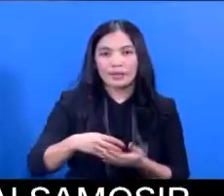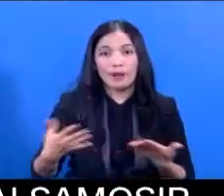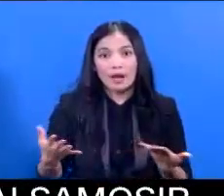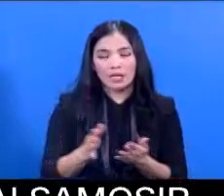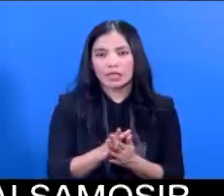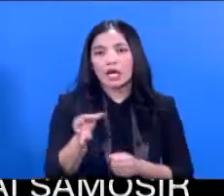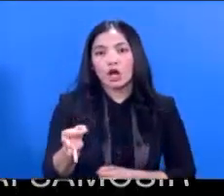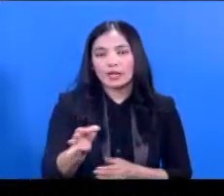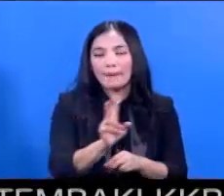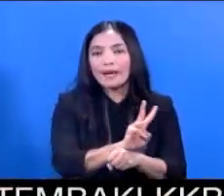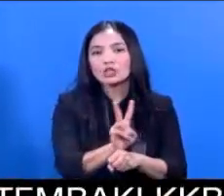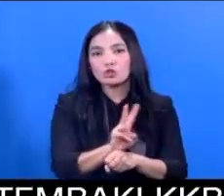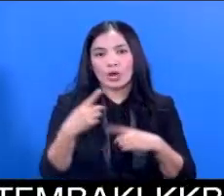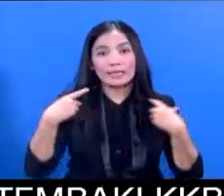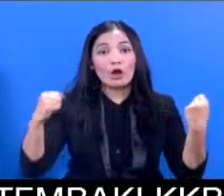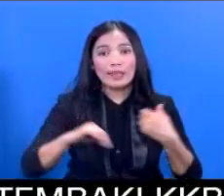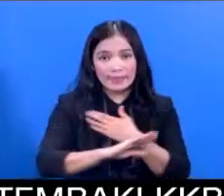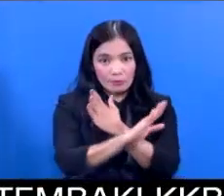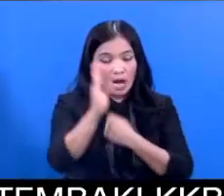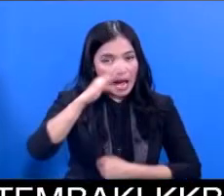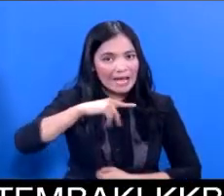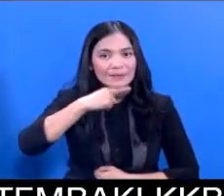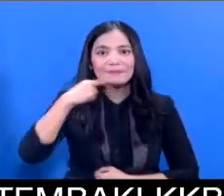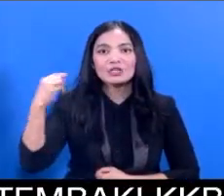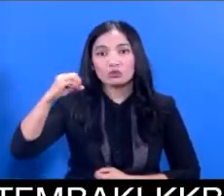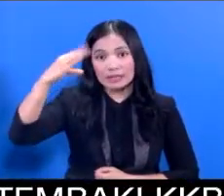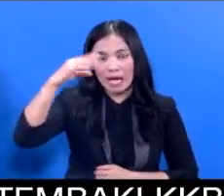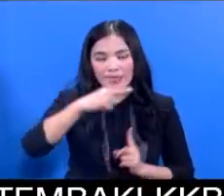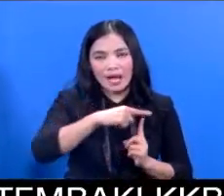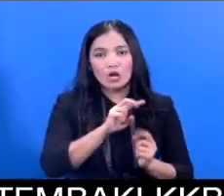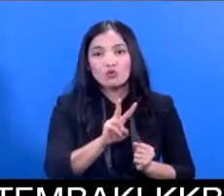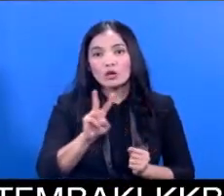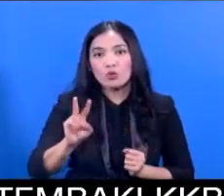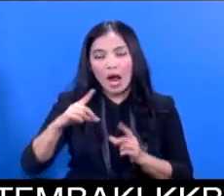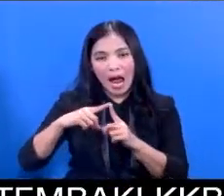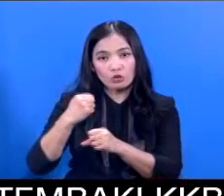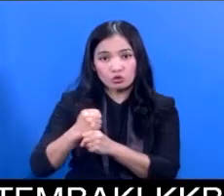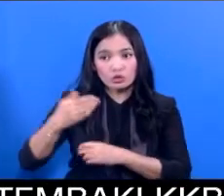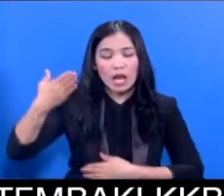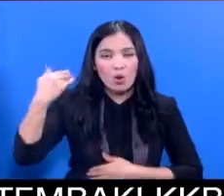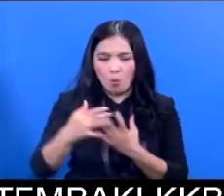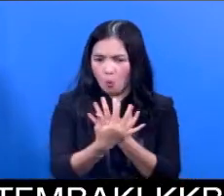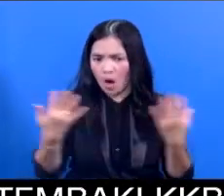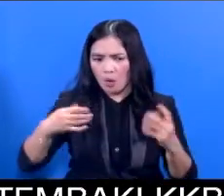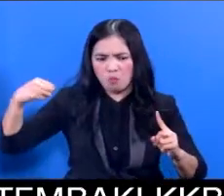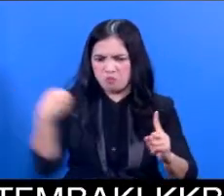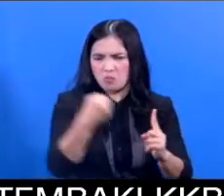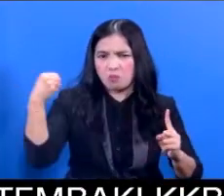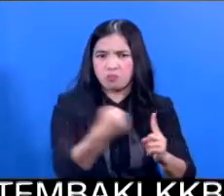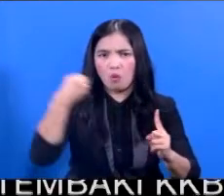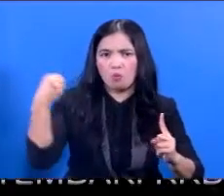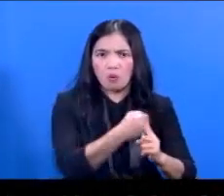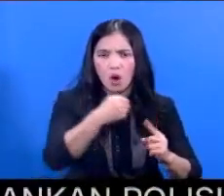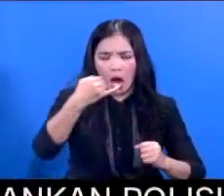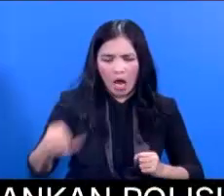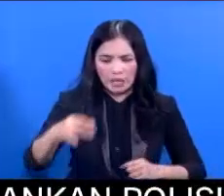Dalam, Kecamatan Bangil, Pasuruan, Jawa Timur pada Minggu siang 22 Agustus lalu. Warga sempat memukuli terduga pelaku hingga